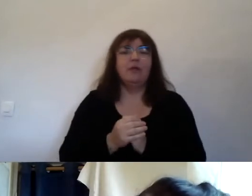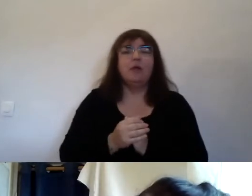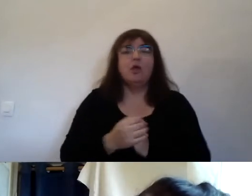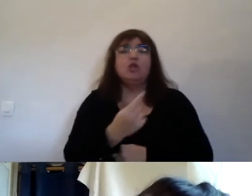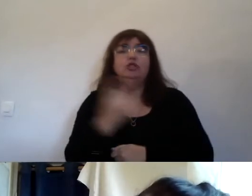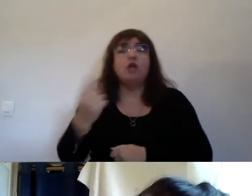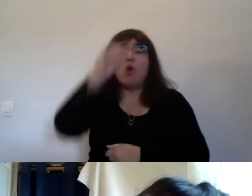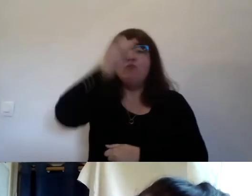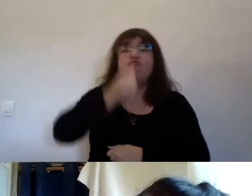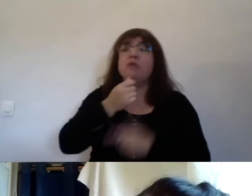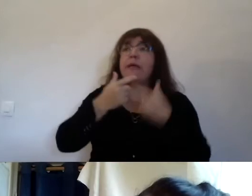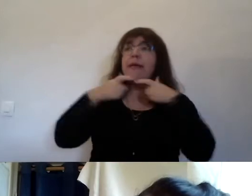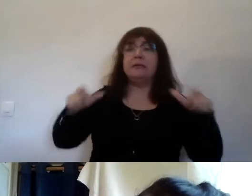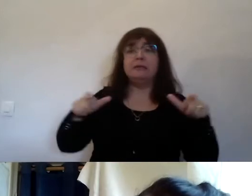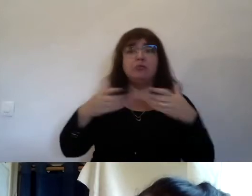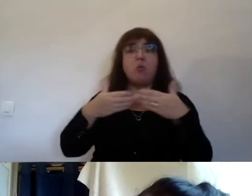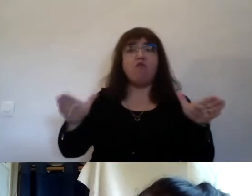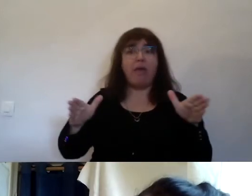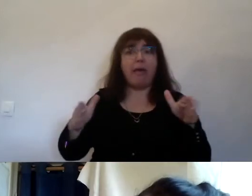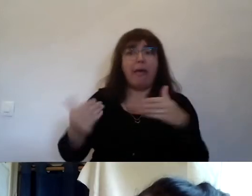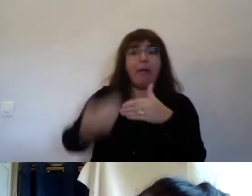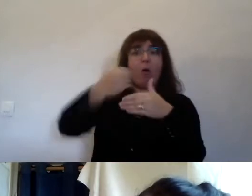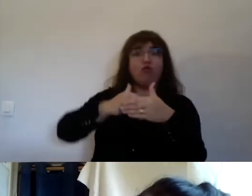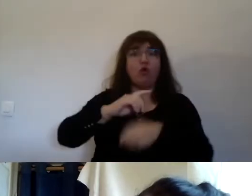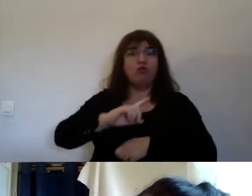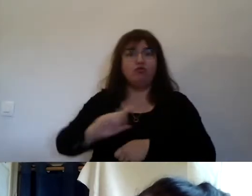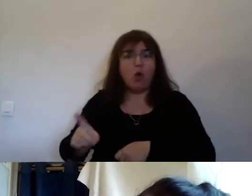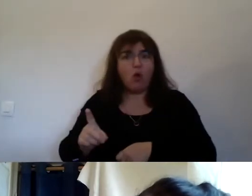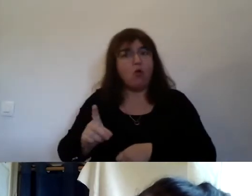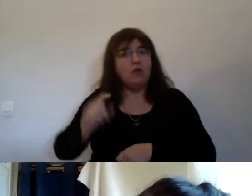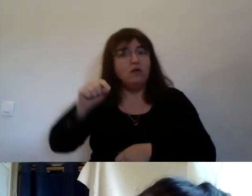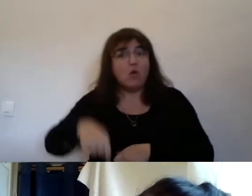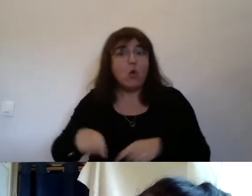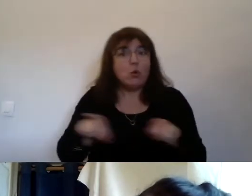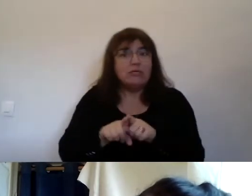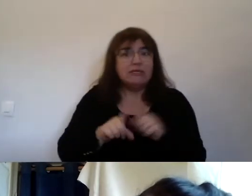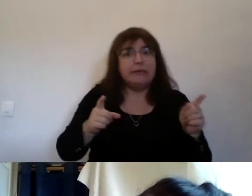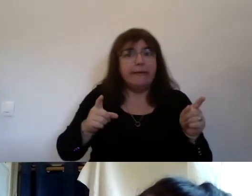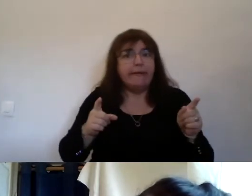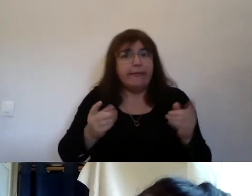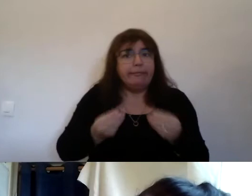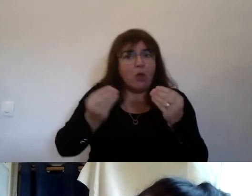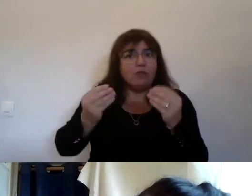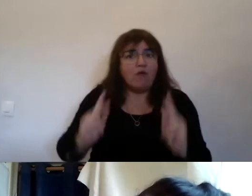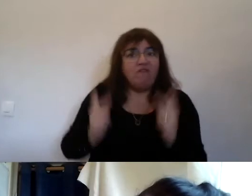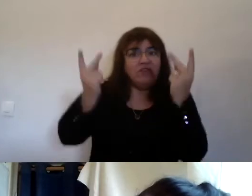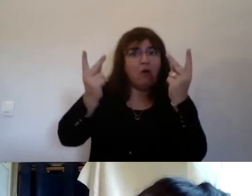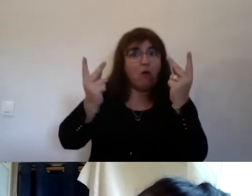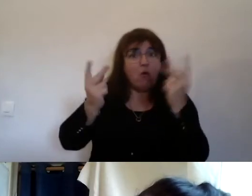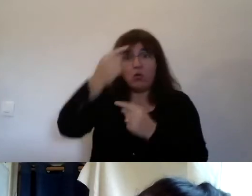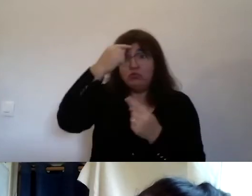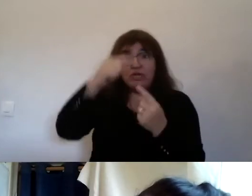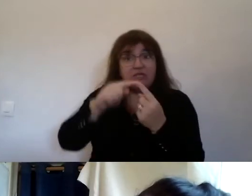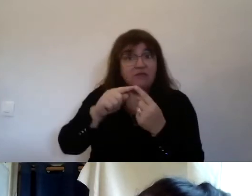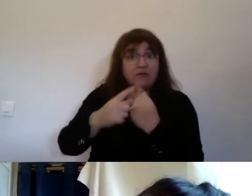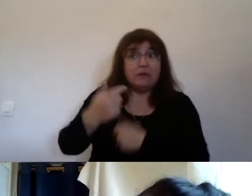musées accessibles et objets de connaissance, il s'agit de les rendre vivants, afin de rendre vivantes les